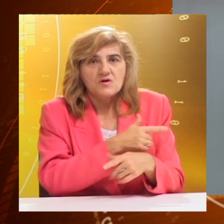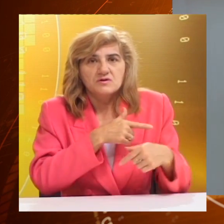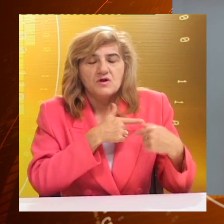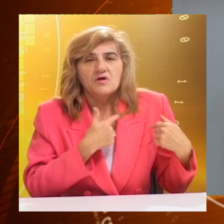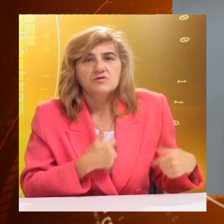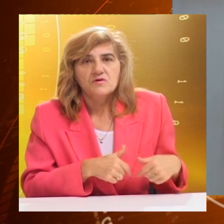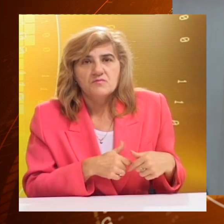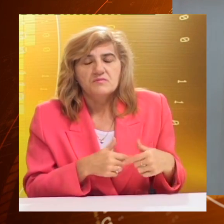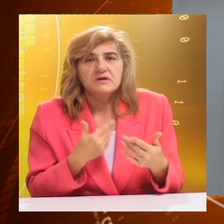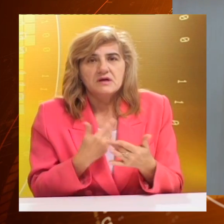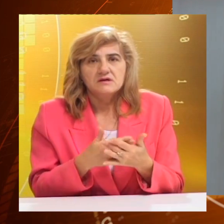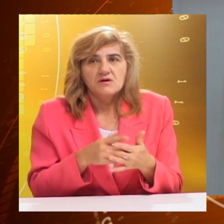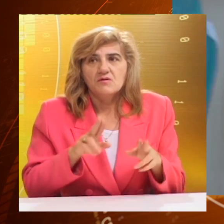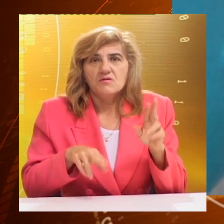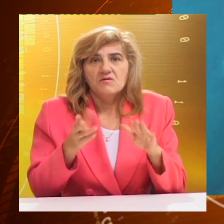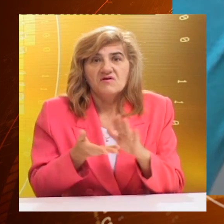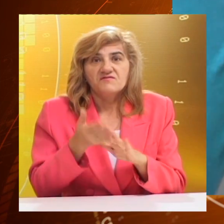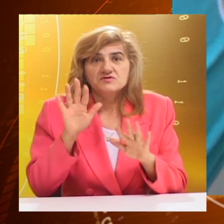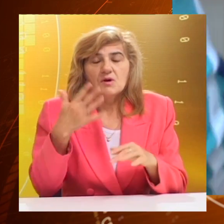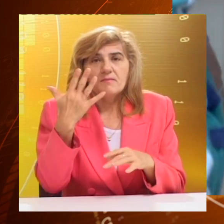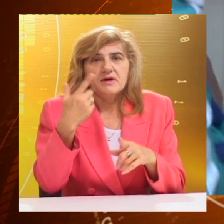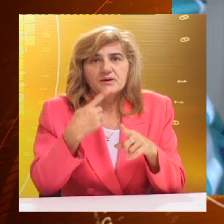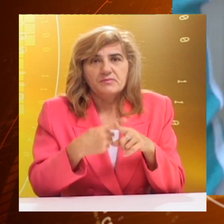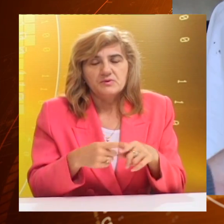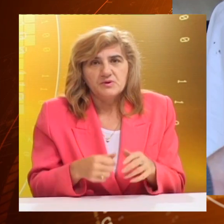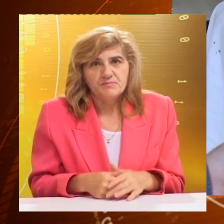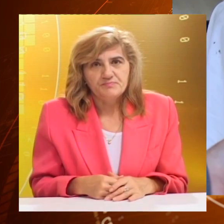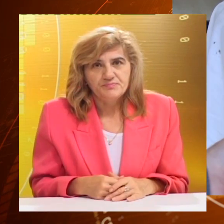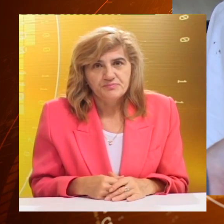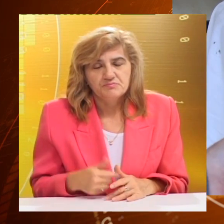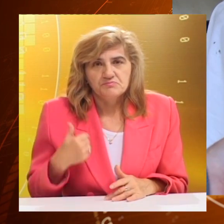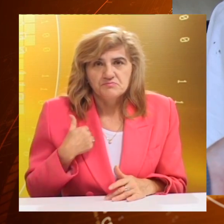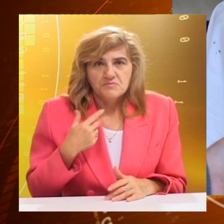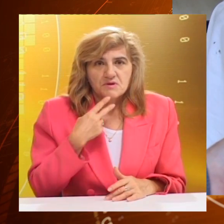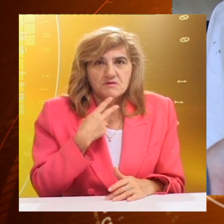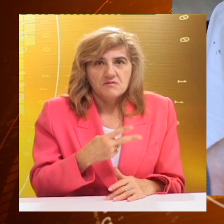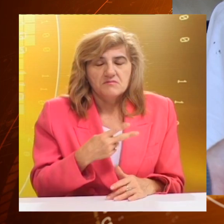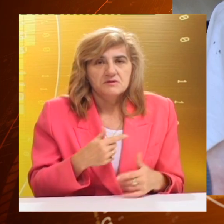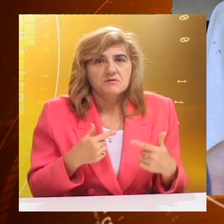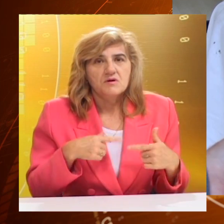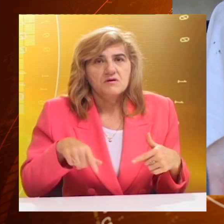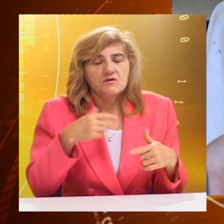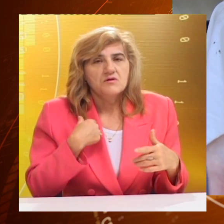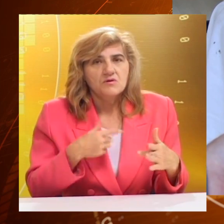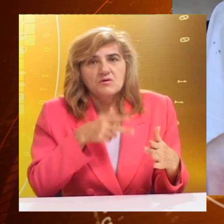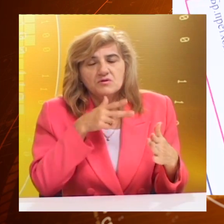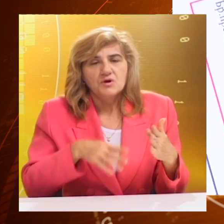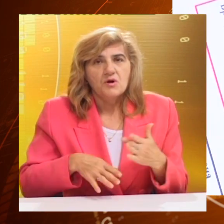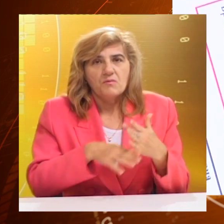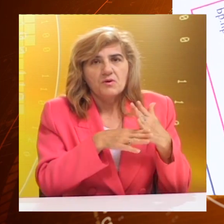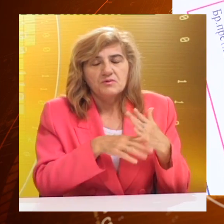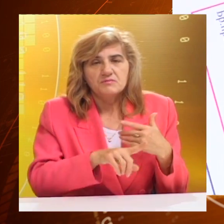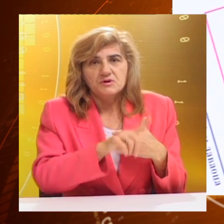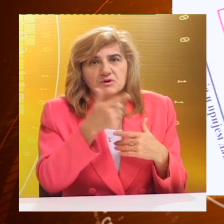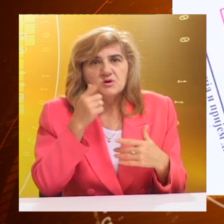dobrovoljnog davanja krvi i većina davalaca je više od 5 puta dala krv. Pa i zato što ja želim i zato što je pomoć potrebna drugim ljudima.